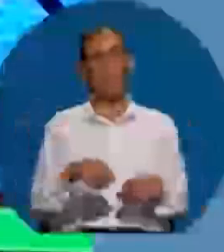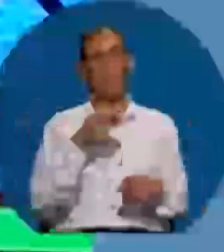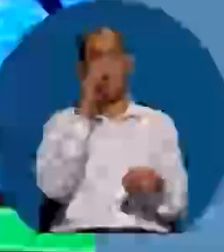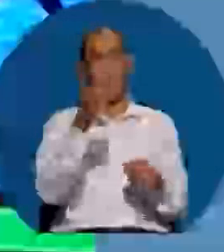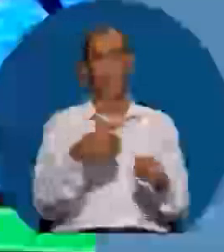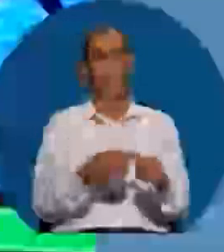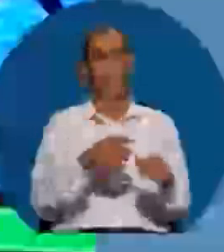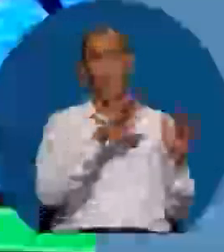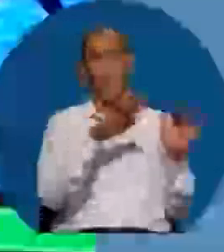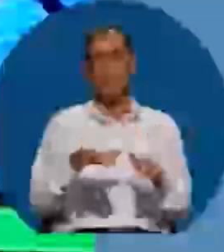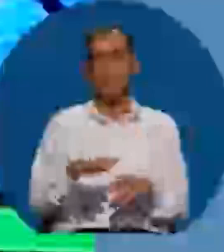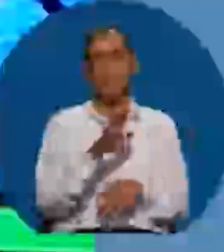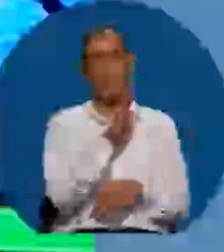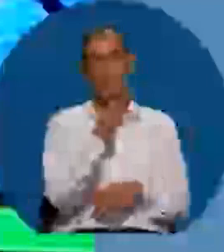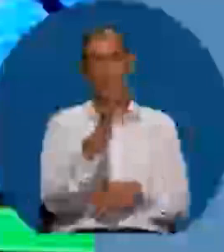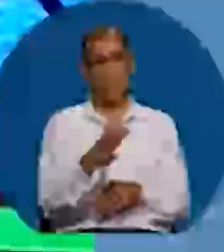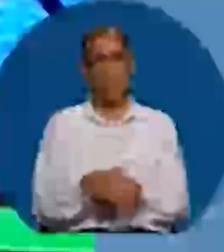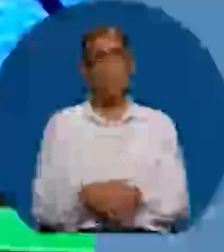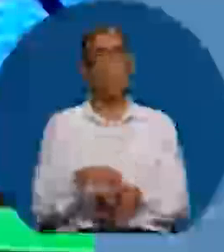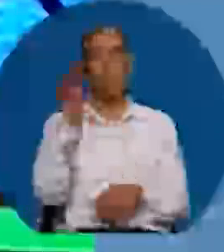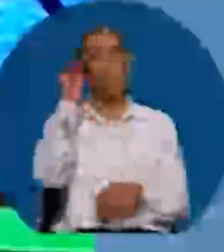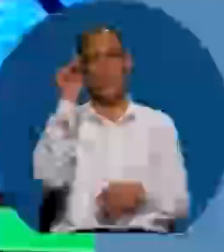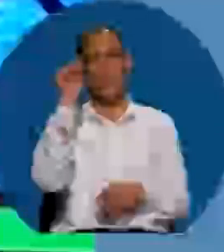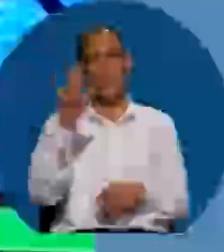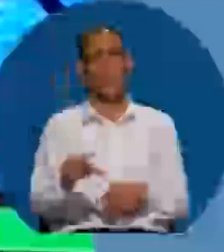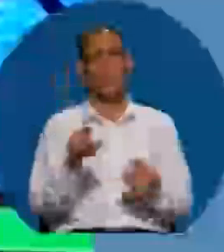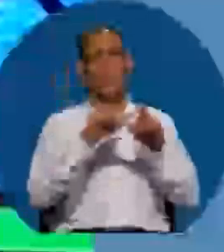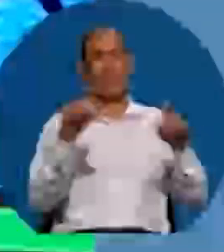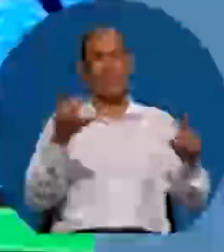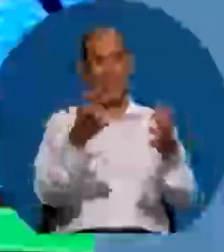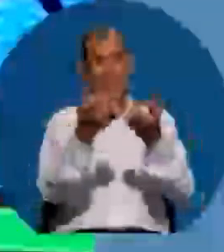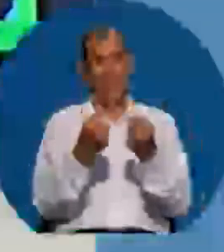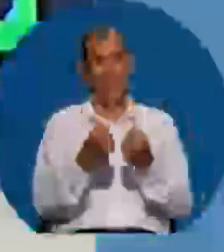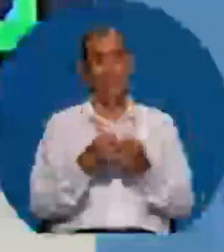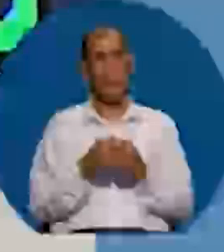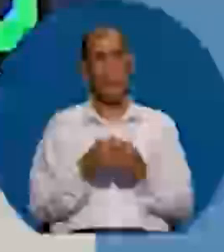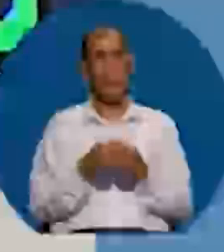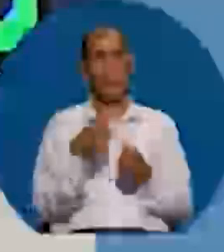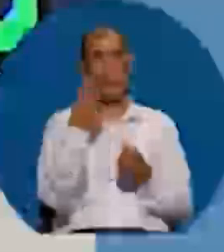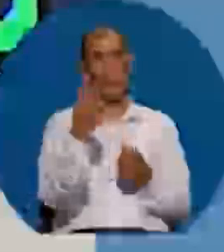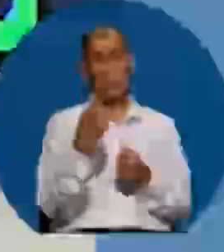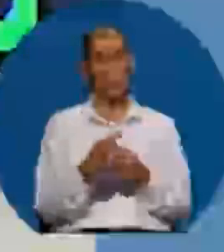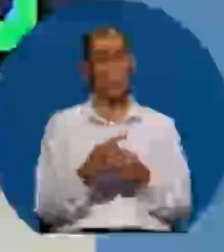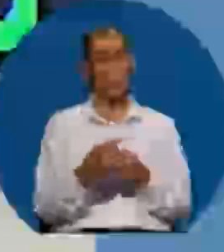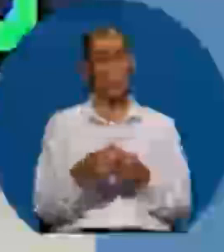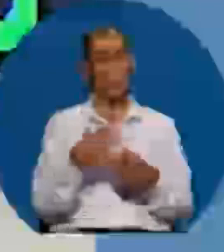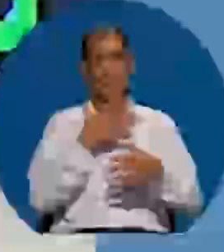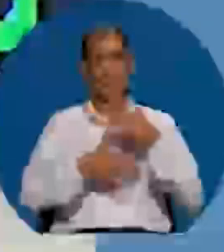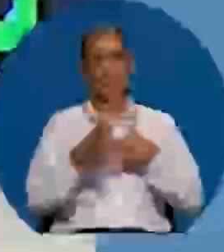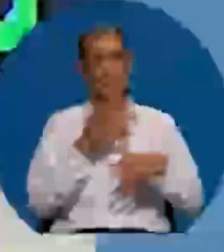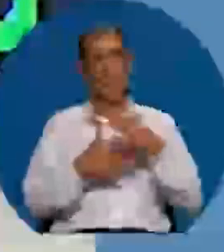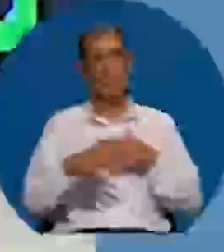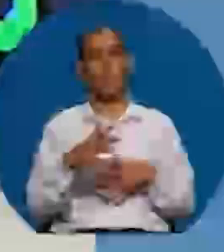те болады. Себебі ең дәстүрлі біз білімді мектептен аламыз. Мектепке барған уақыттағы